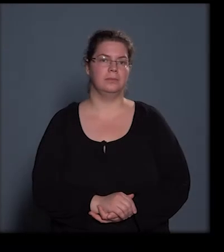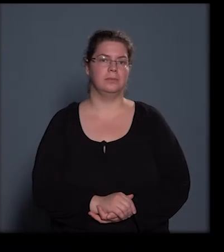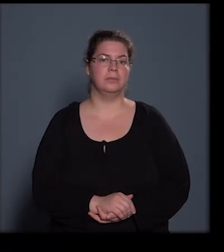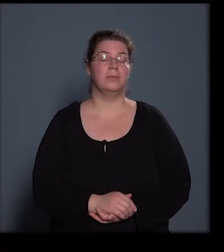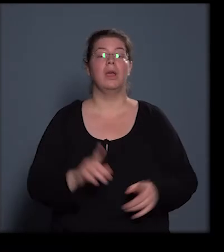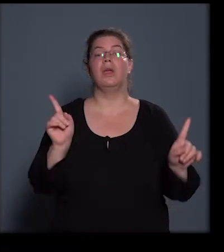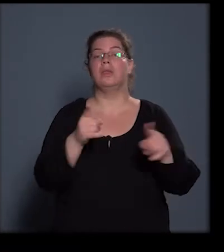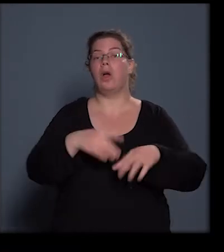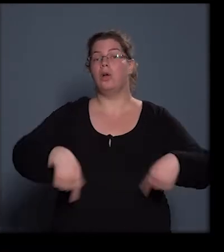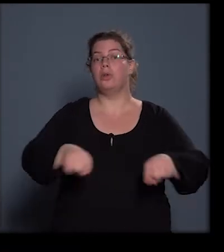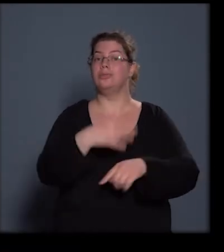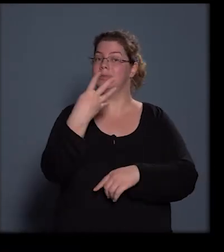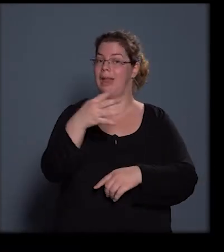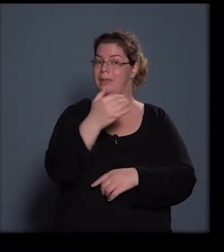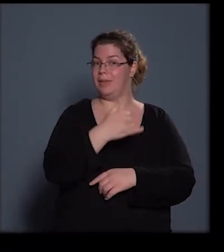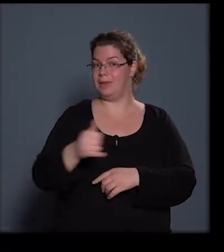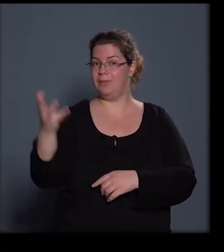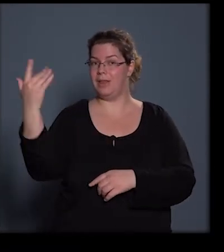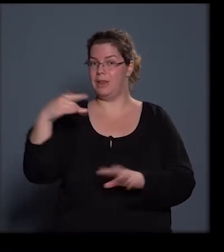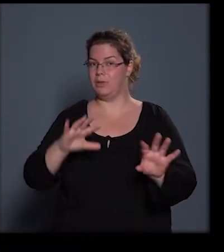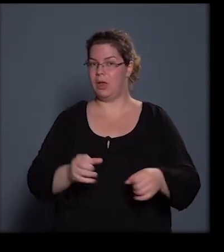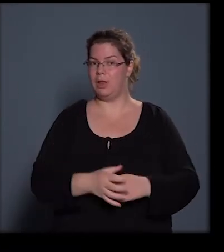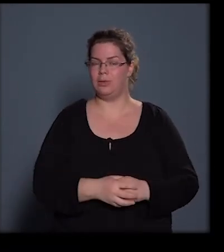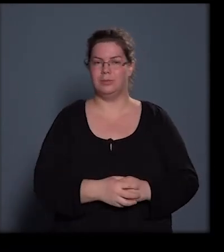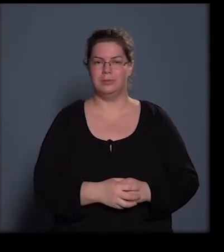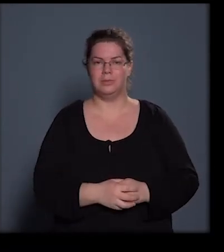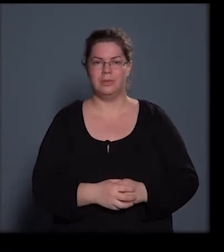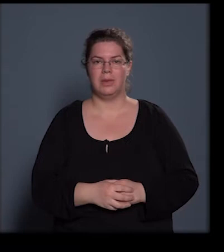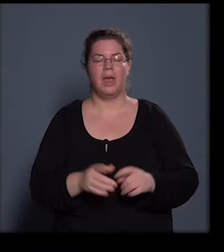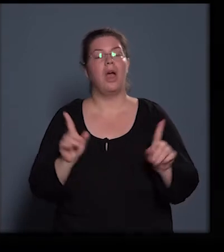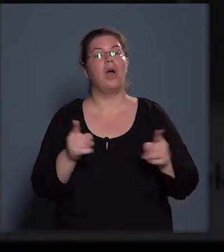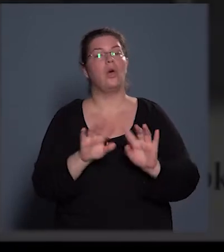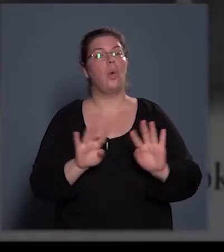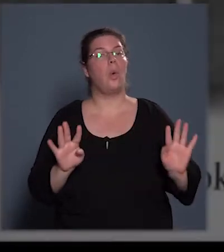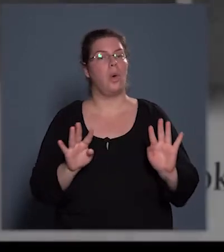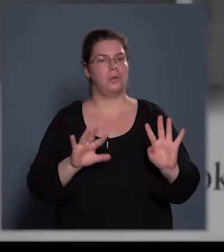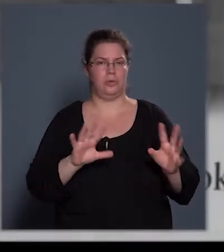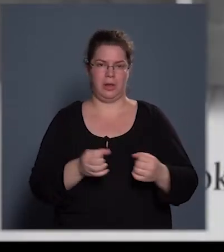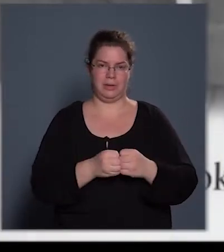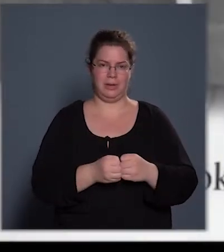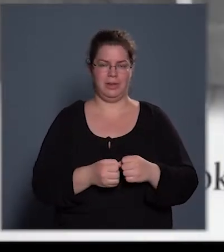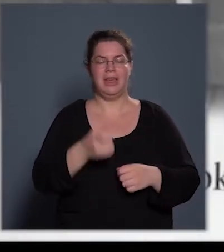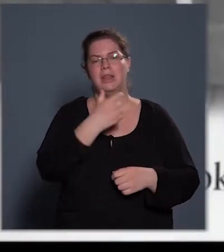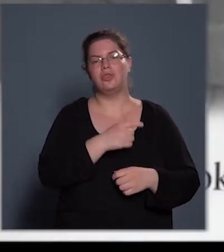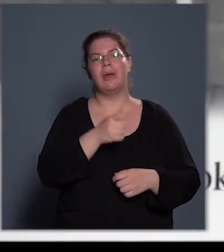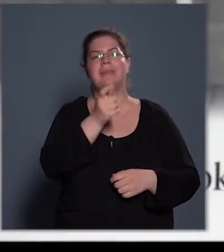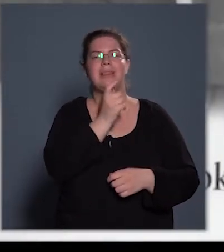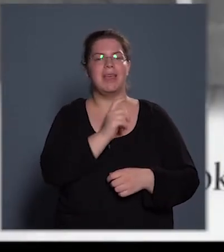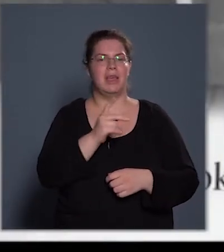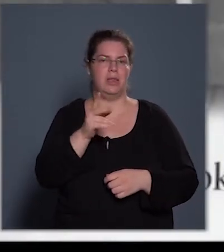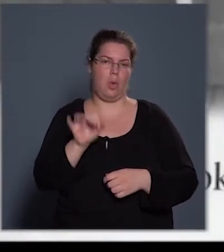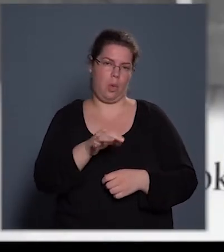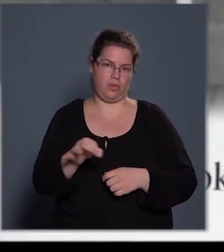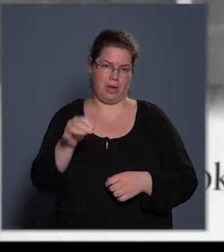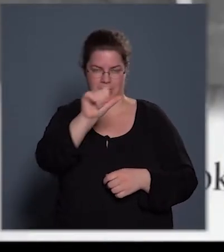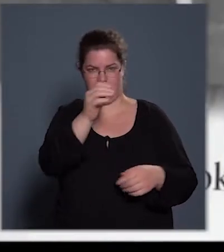Dalkörünk 40 éve alakult. A kórus alakítása idősebb Cvik József nevéhez fűződik,